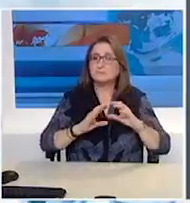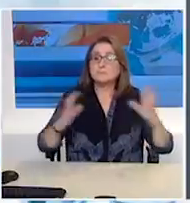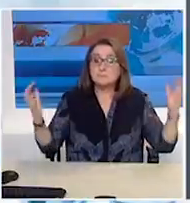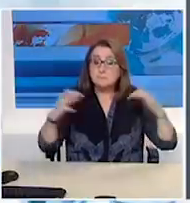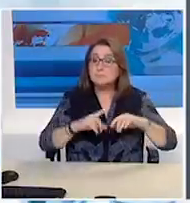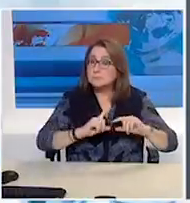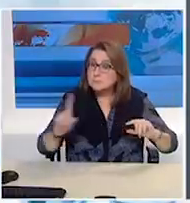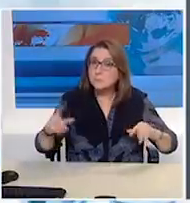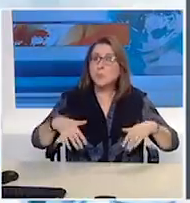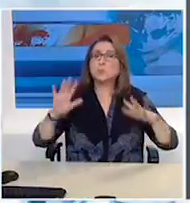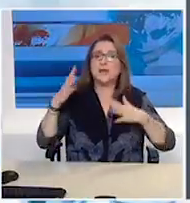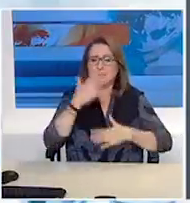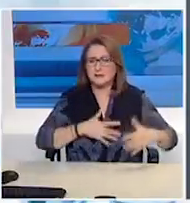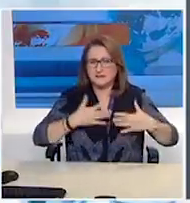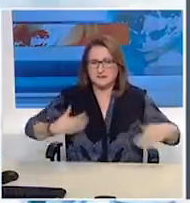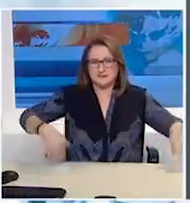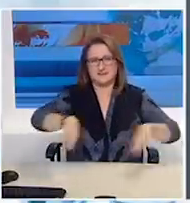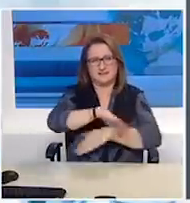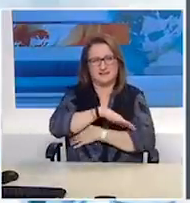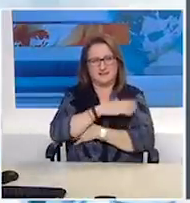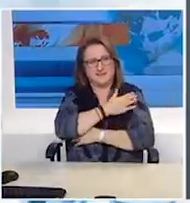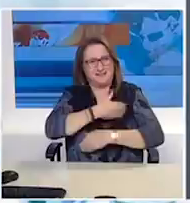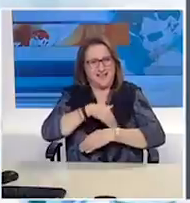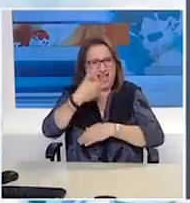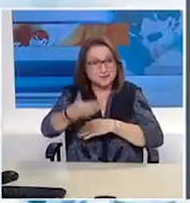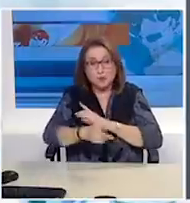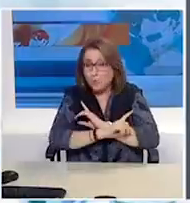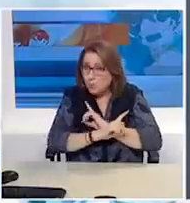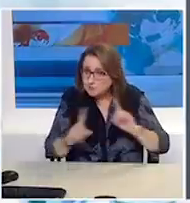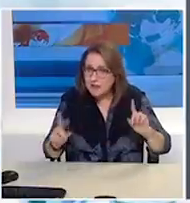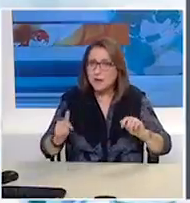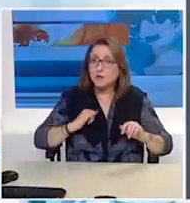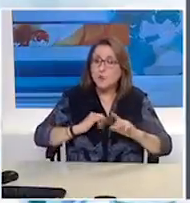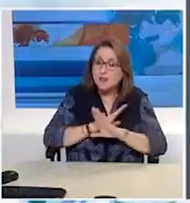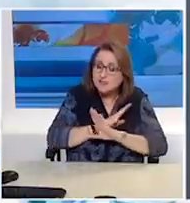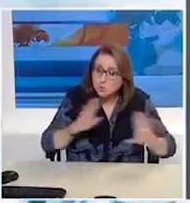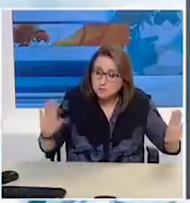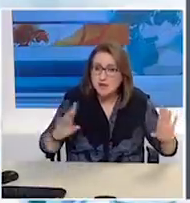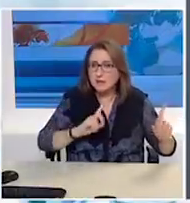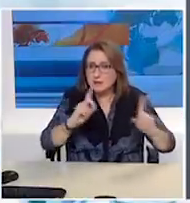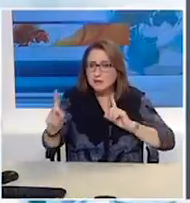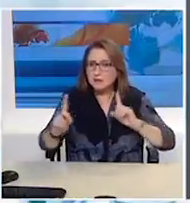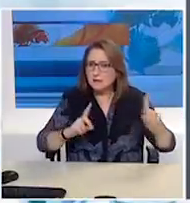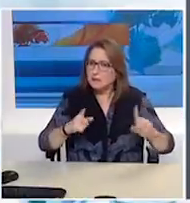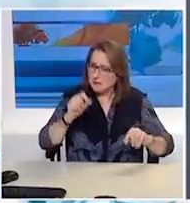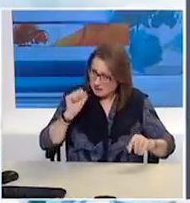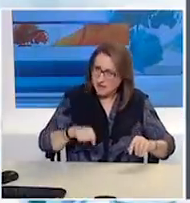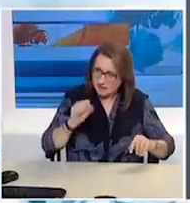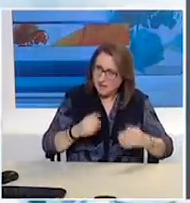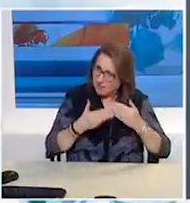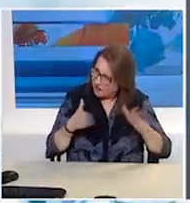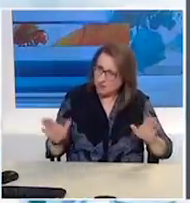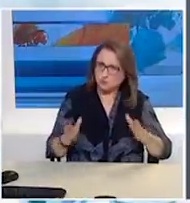στα αποδυτήρια, στις τουαλέτες. Άρα ναι, η απάντηση είναι ότι με κανόνες θα μπορεί σταδιακά να γίνει αυτό και να